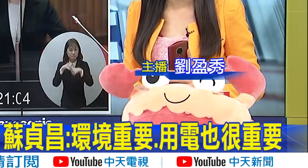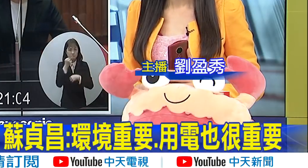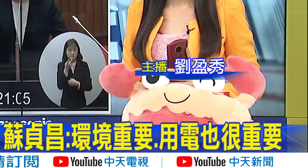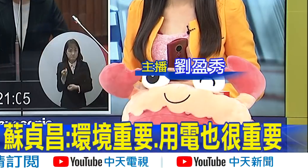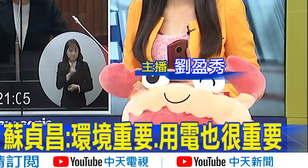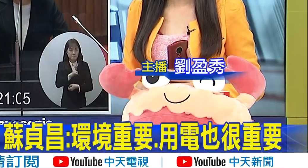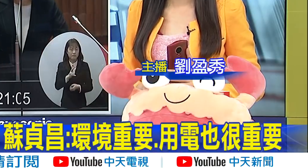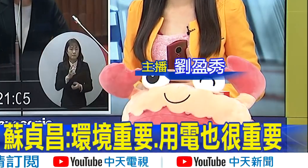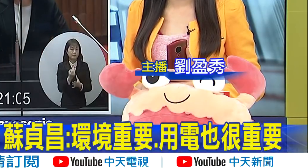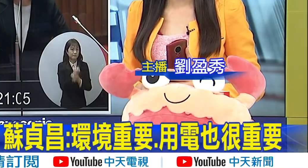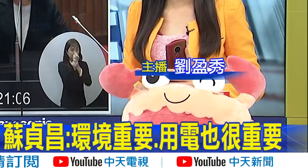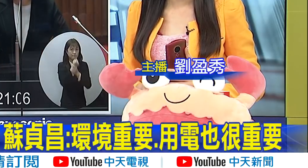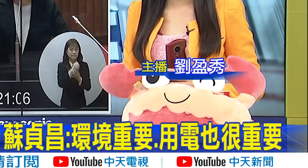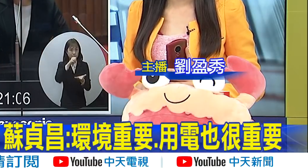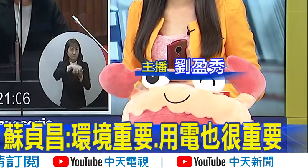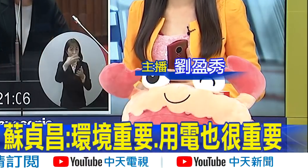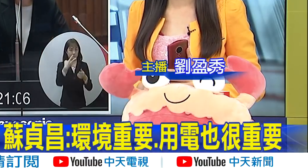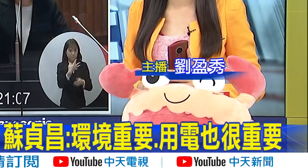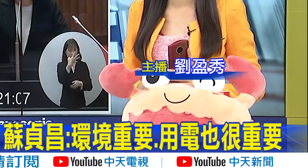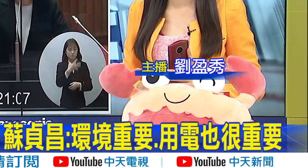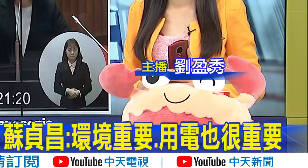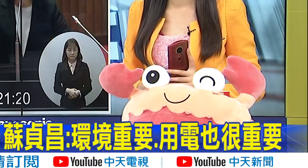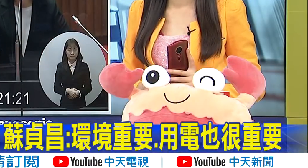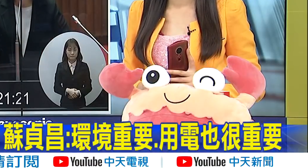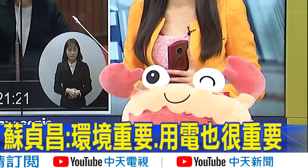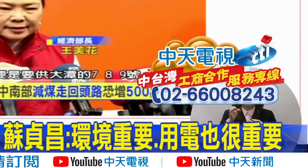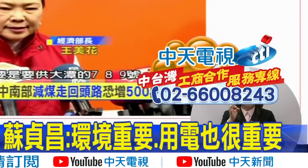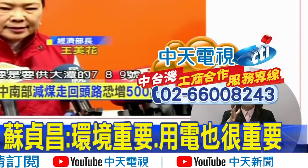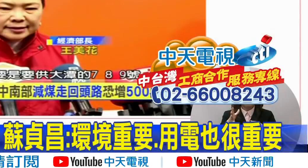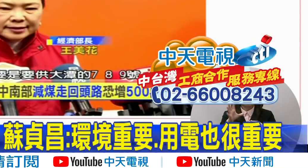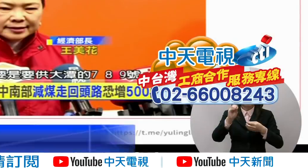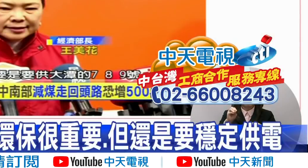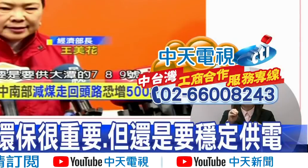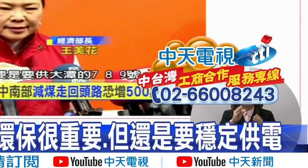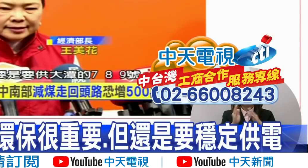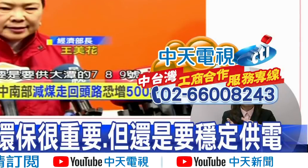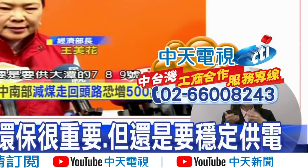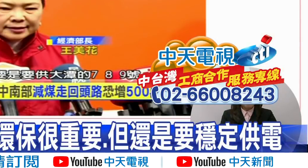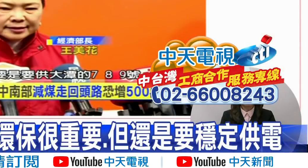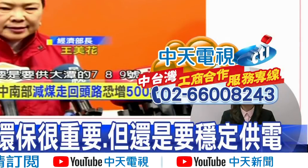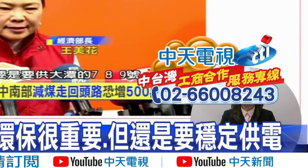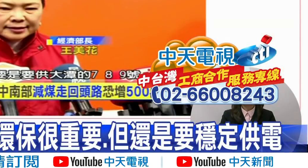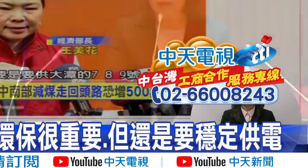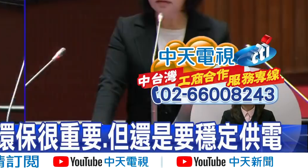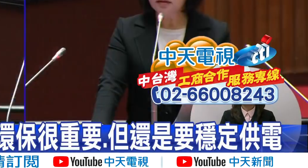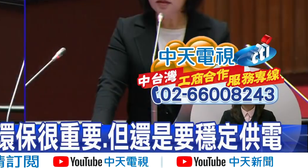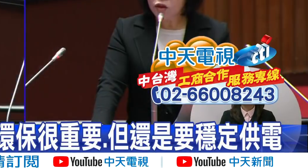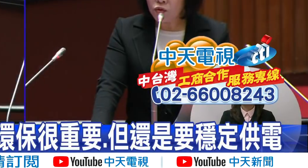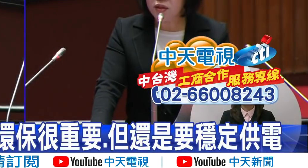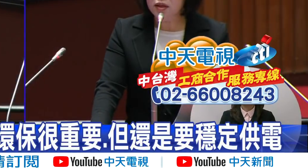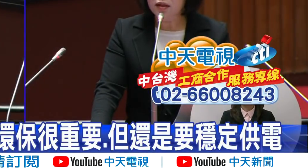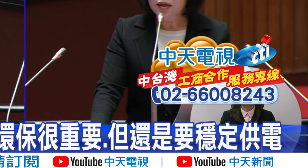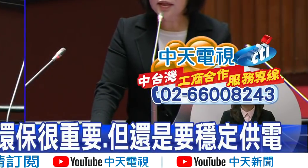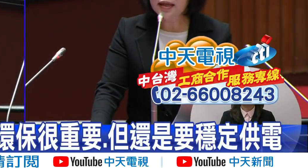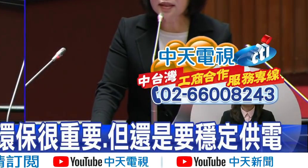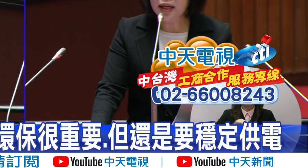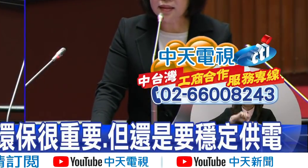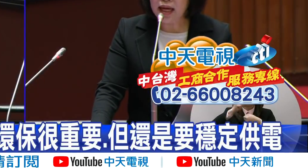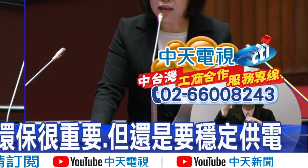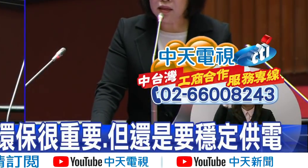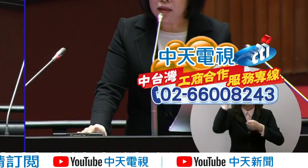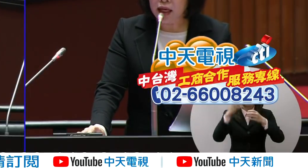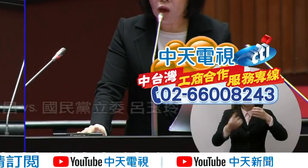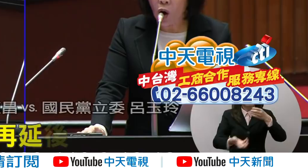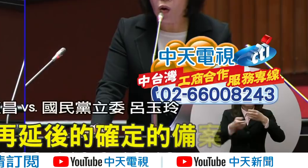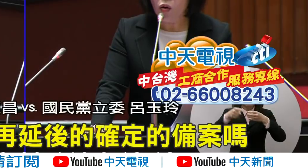呢？行政院长怎么说？带您看， 增加这个燃煤发电。就是三阶